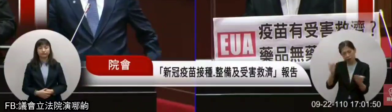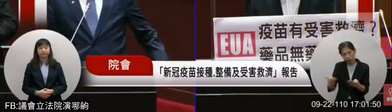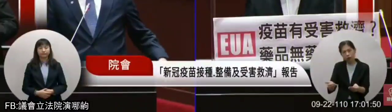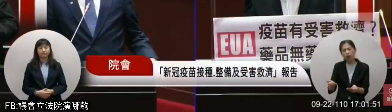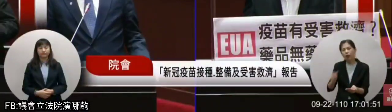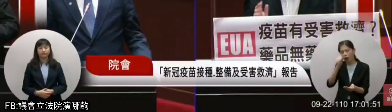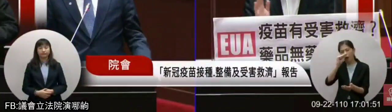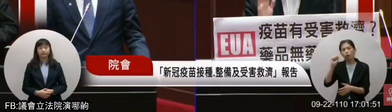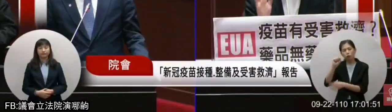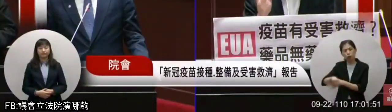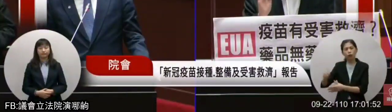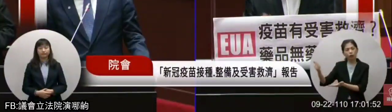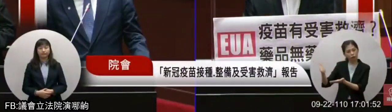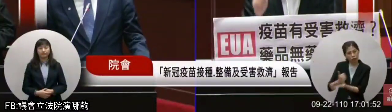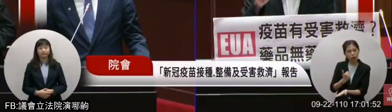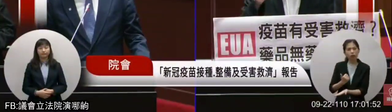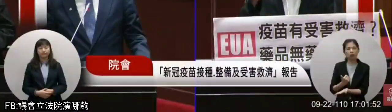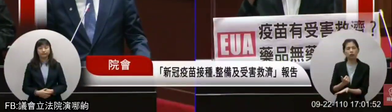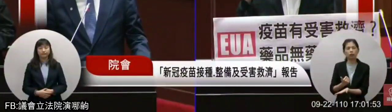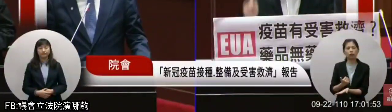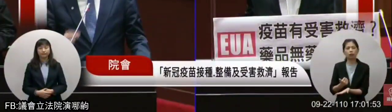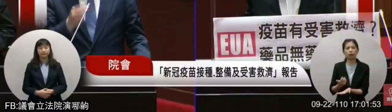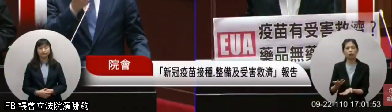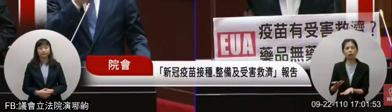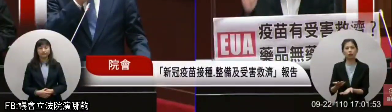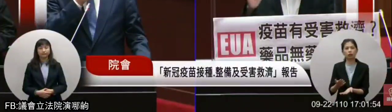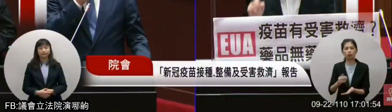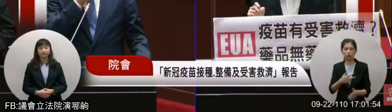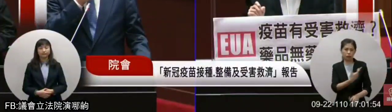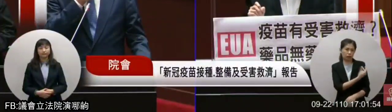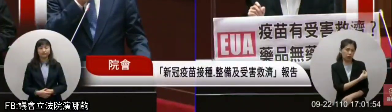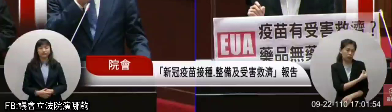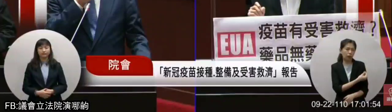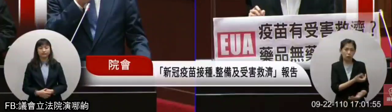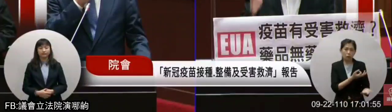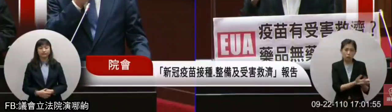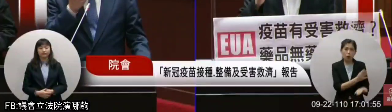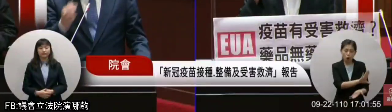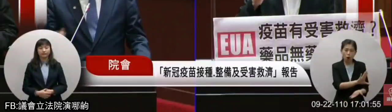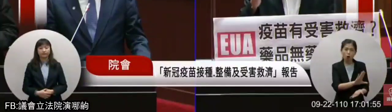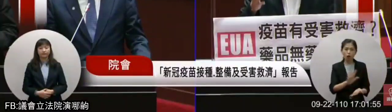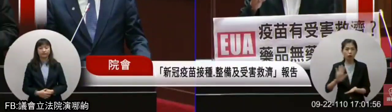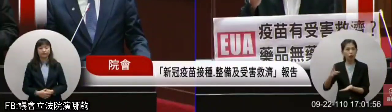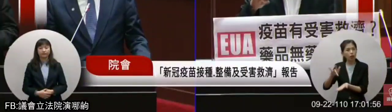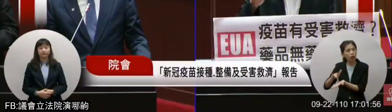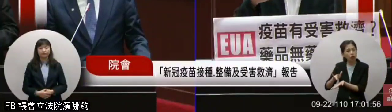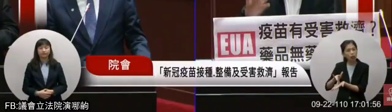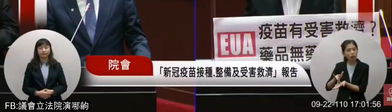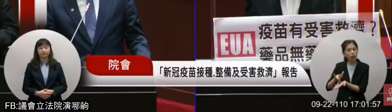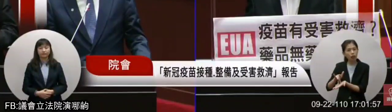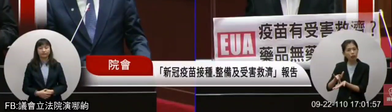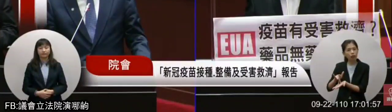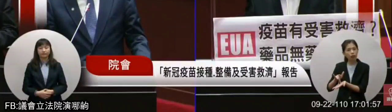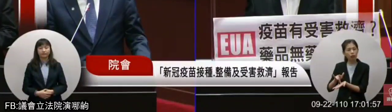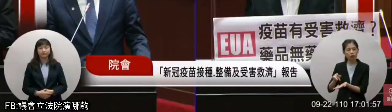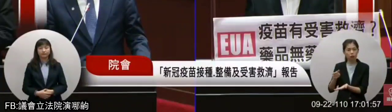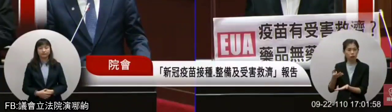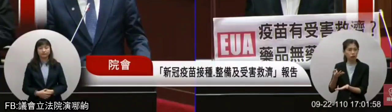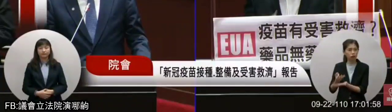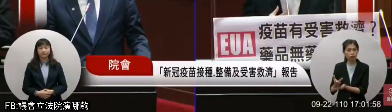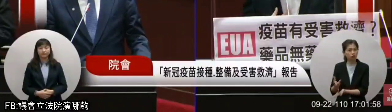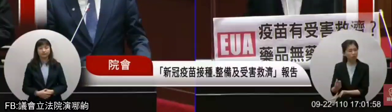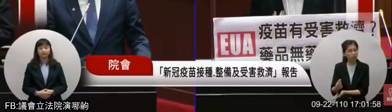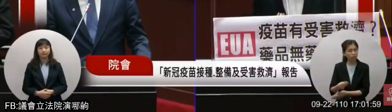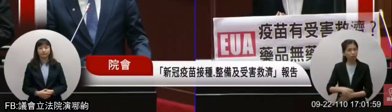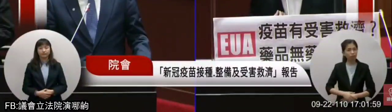上，却没有办法像预防接种的疫苗有受害救济，它是被排除的，